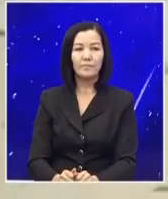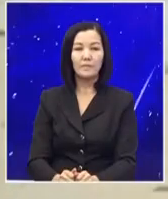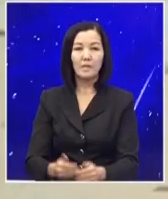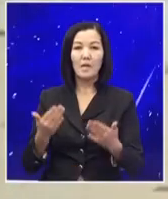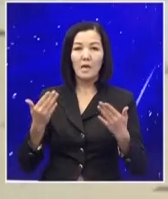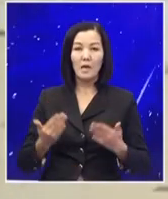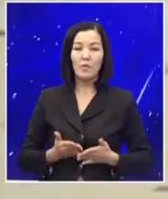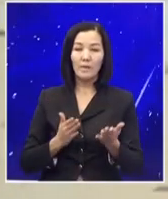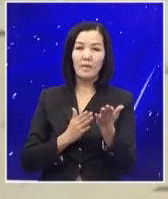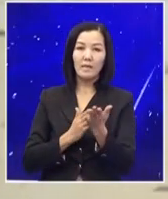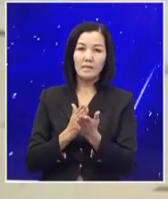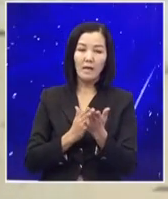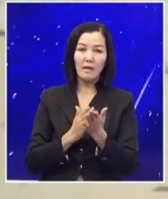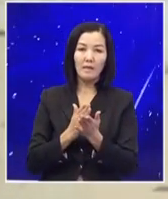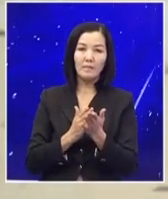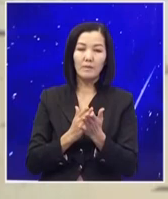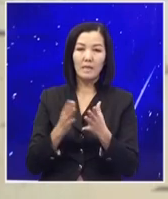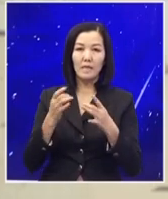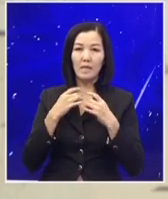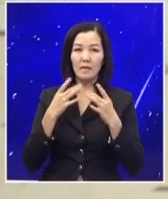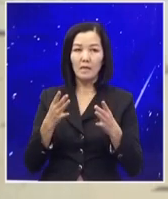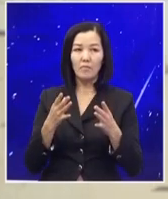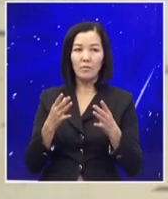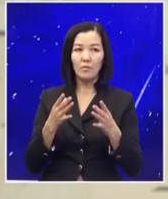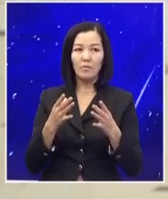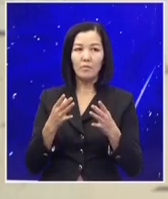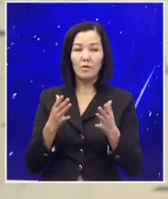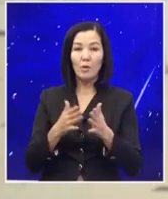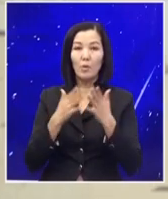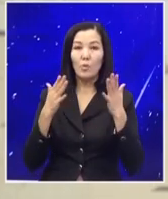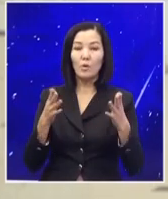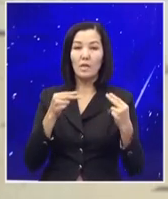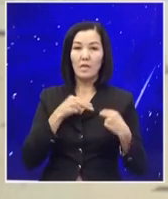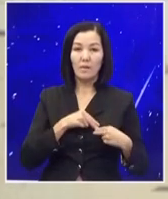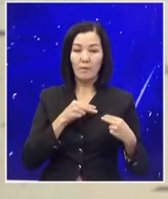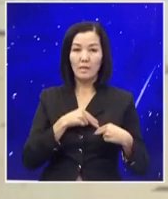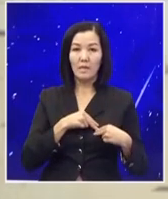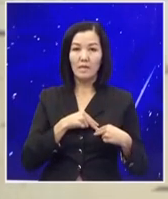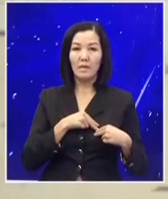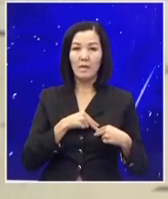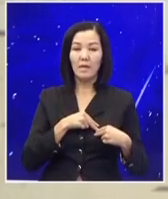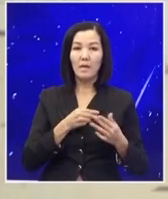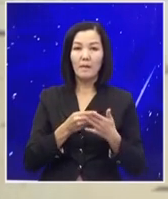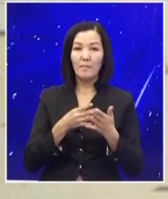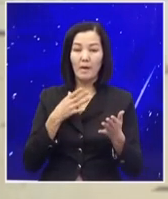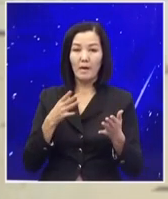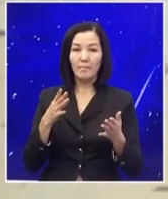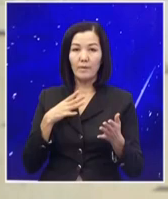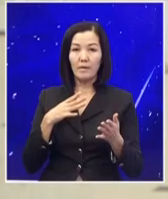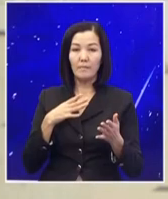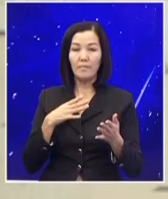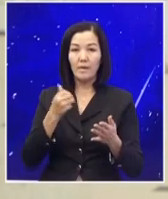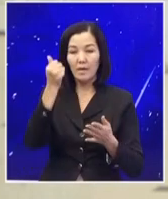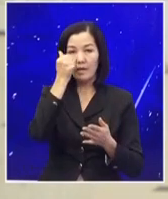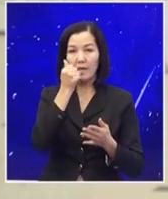Әлеуметтік сала қызметкерлерін атап өтіп, олардың үлкен еңбектеріне баға беріп, бір жағынан